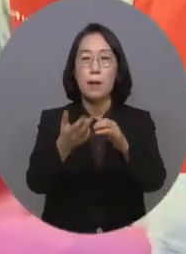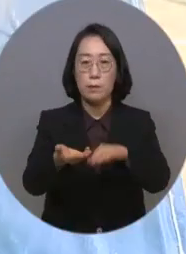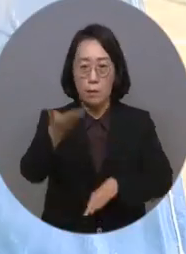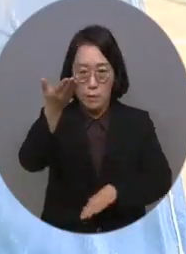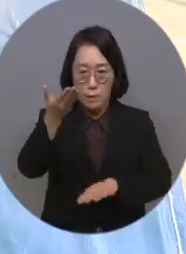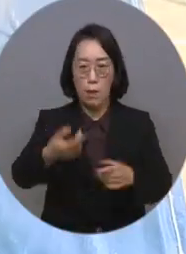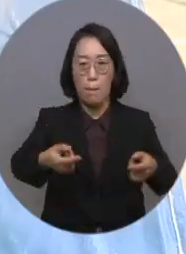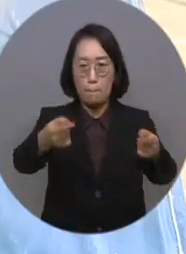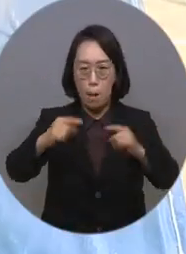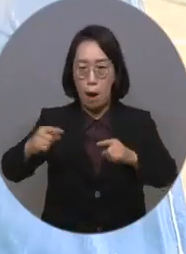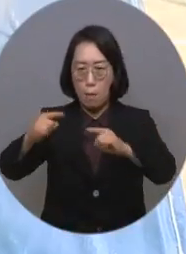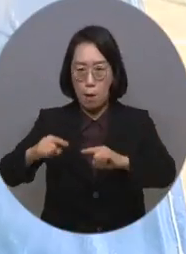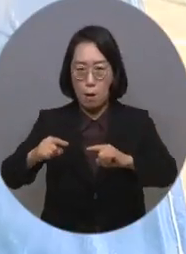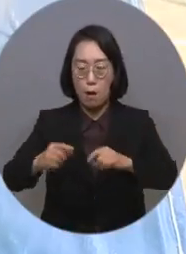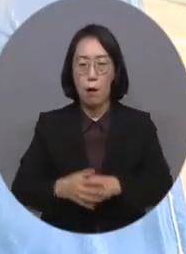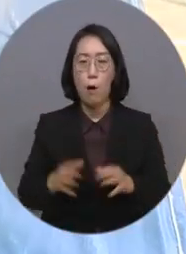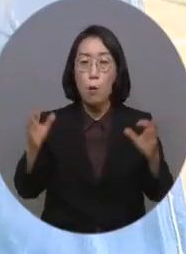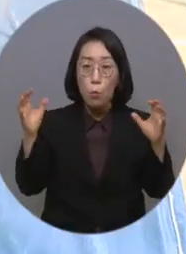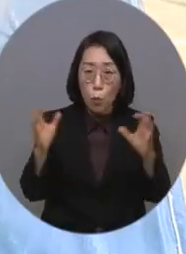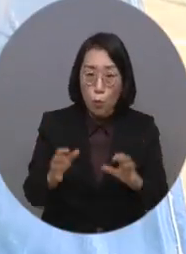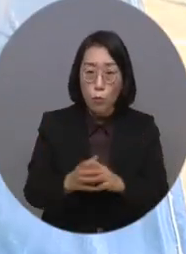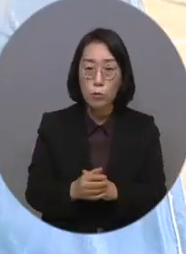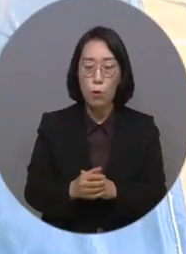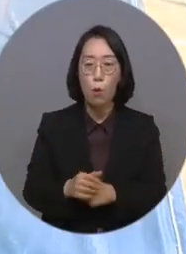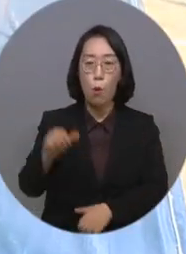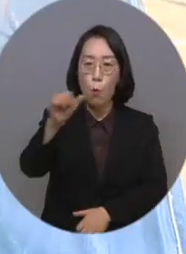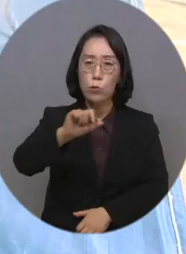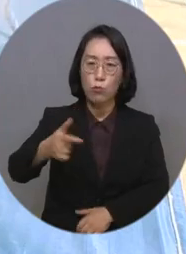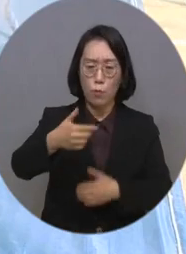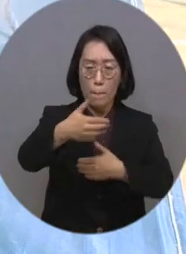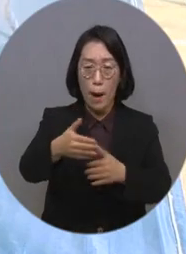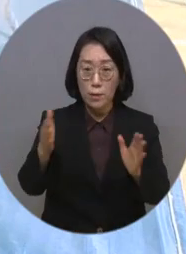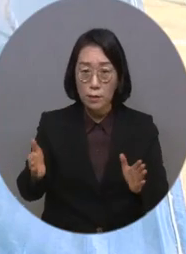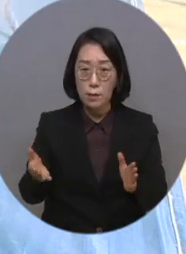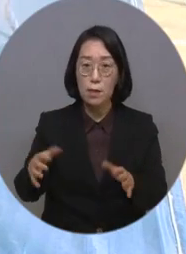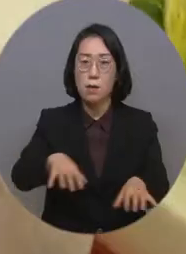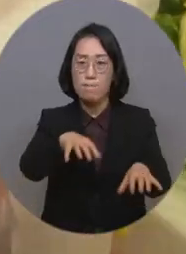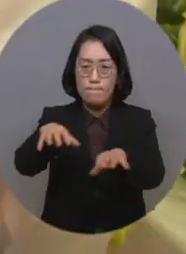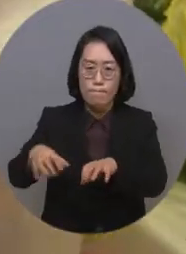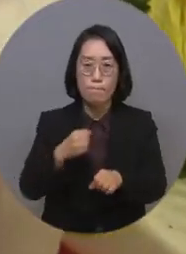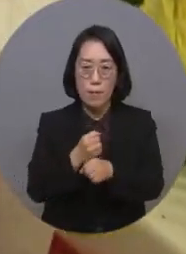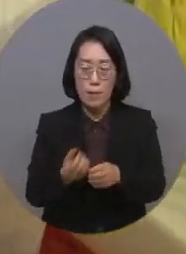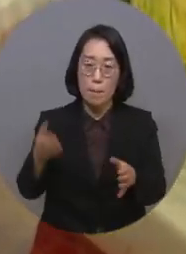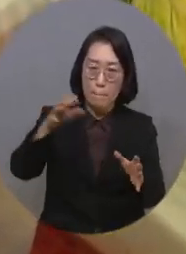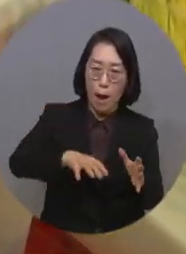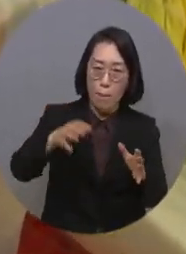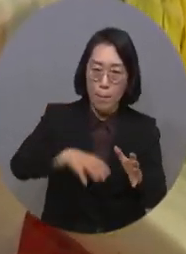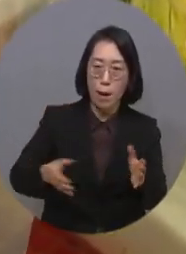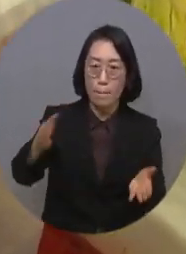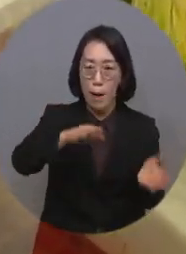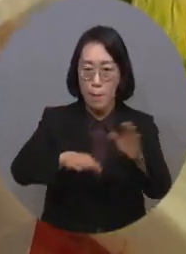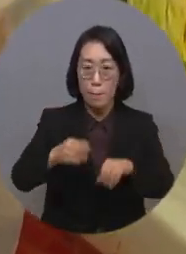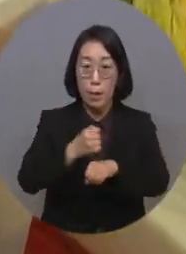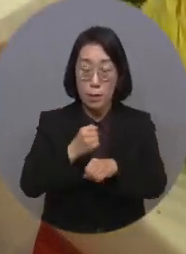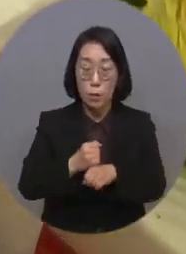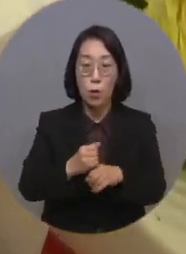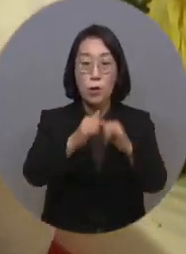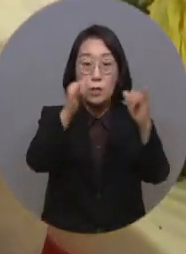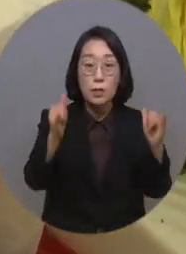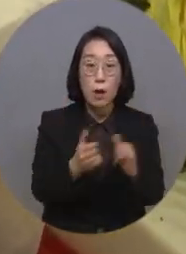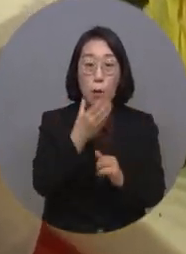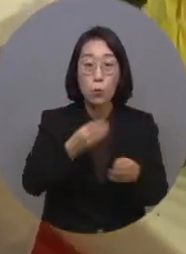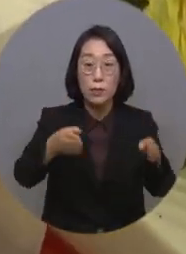참여해 김장김치 5,600박스를 직접 버무리고 도내 340개